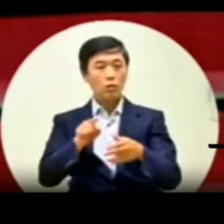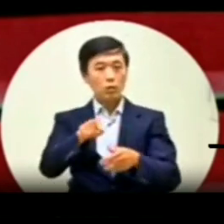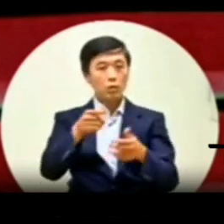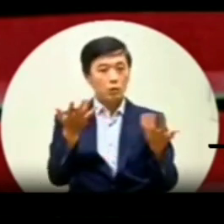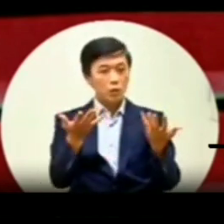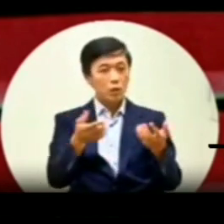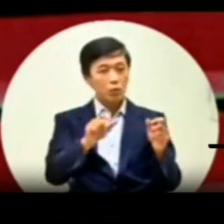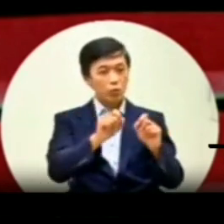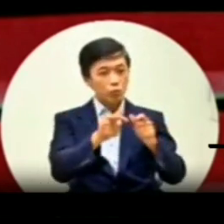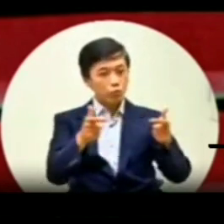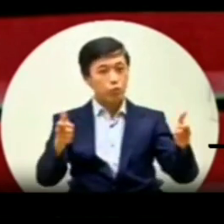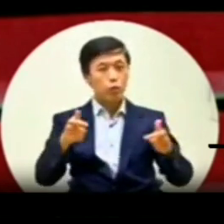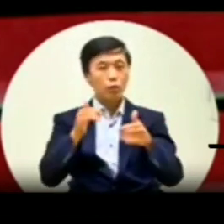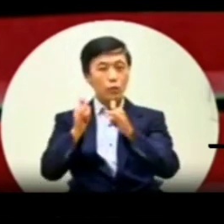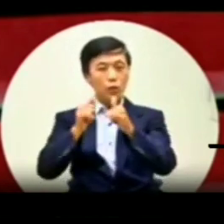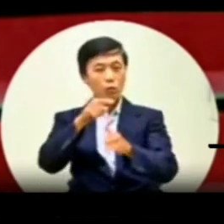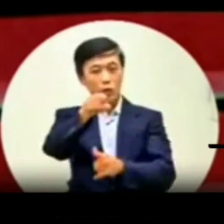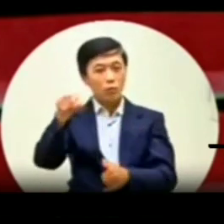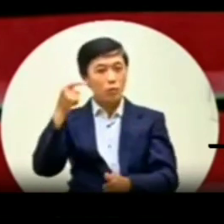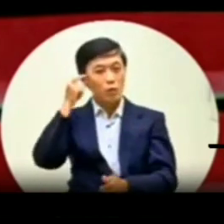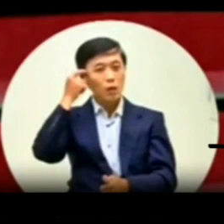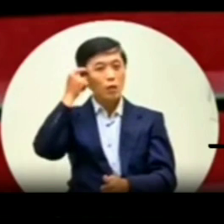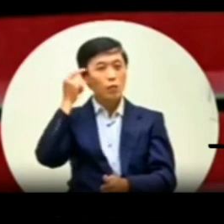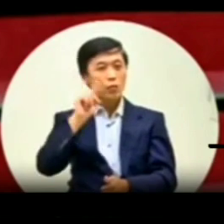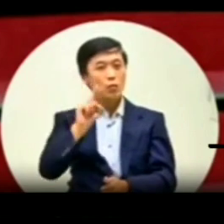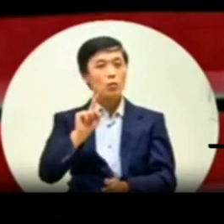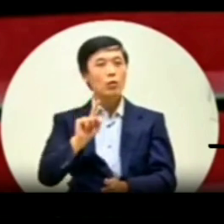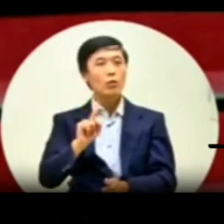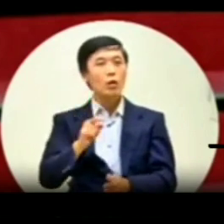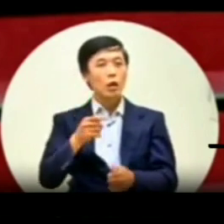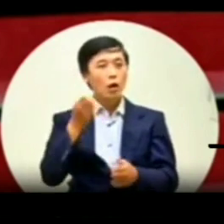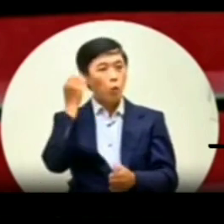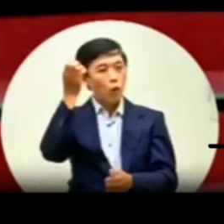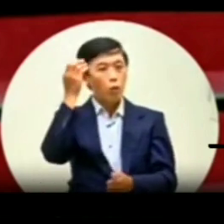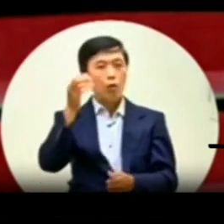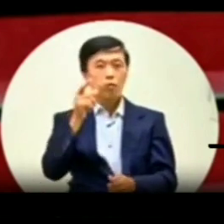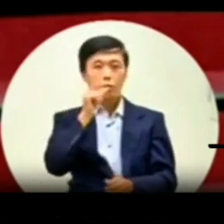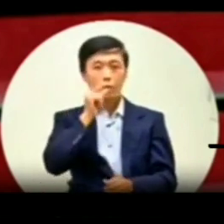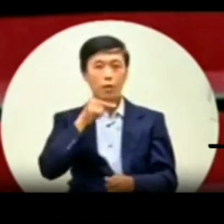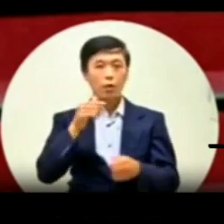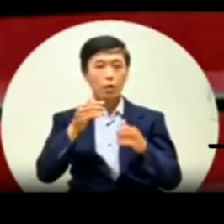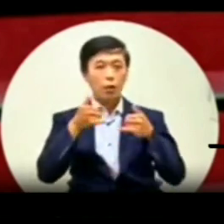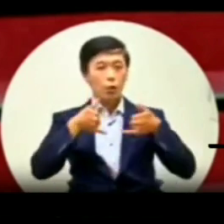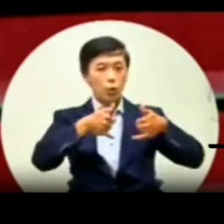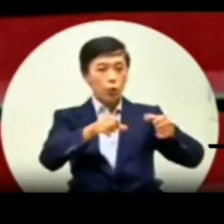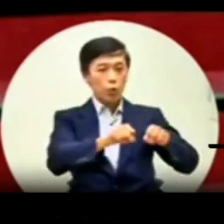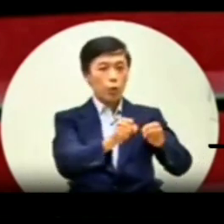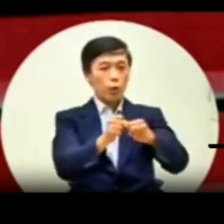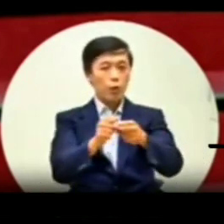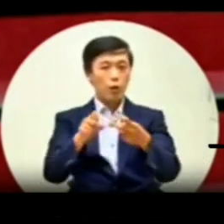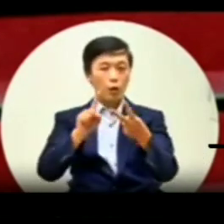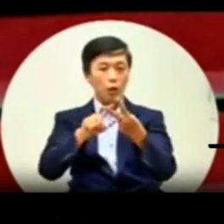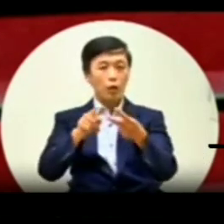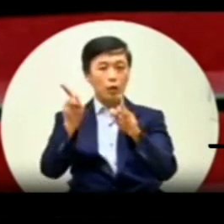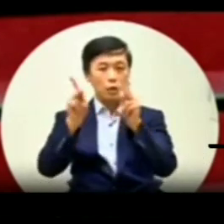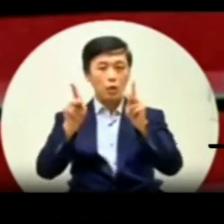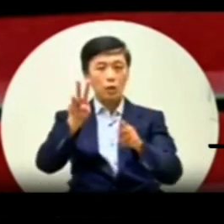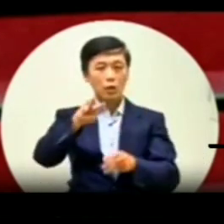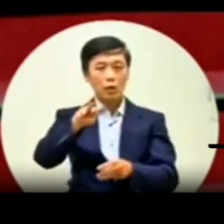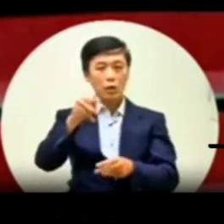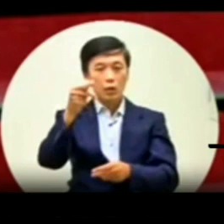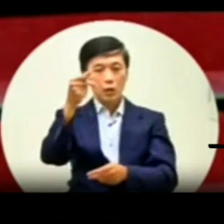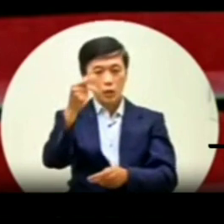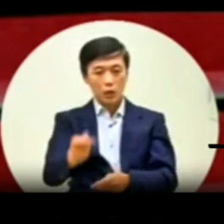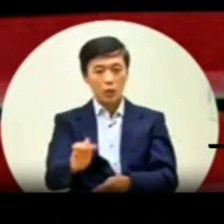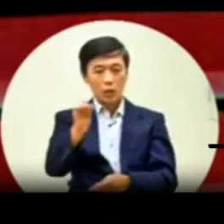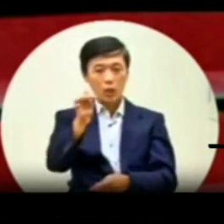民众的感觉里面，我觉得很容易去忘记天坑的事，然后3000亿的负债，这个都